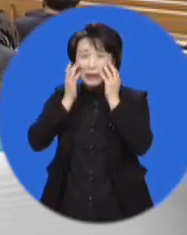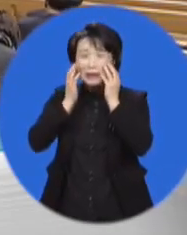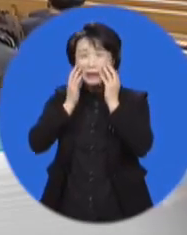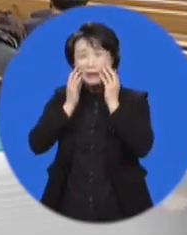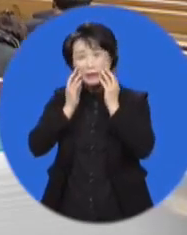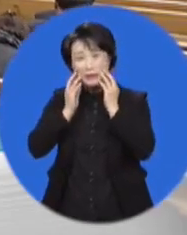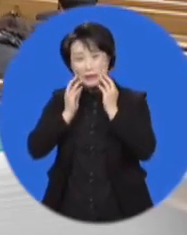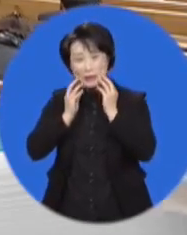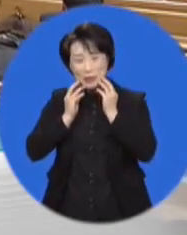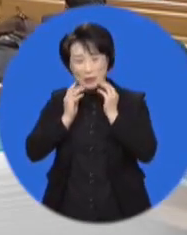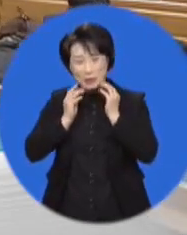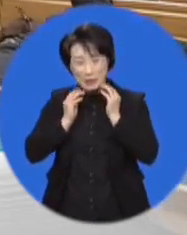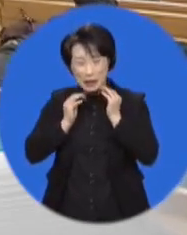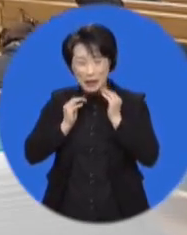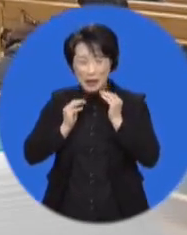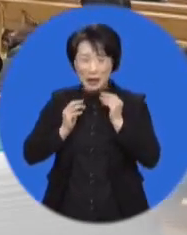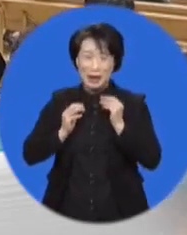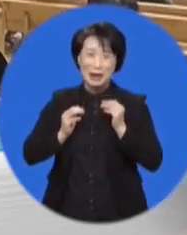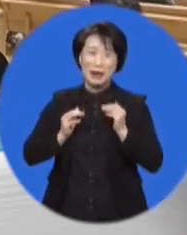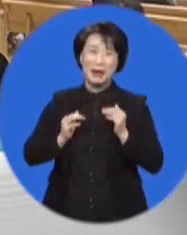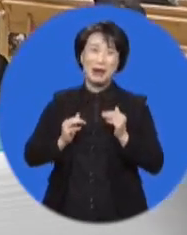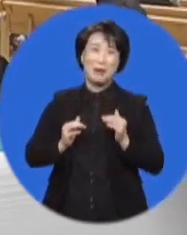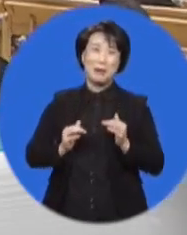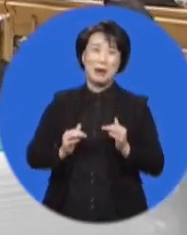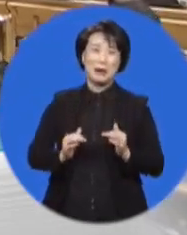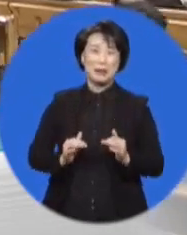눈물을 흘리고야